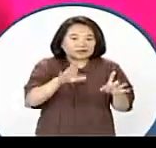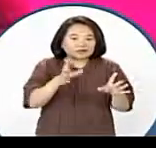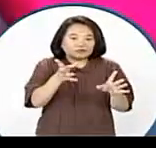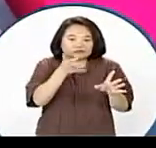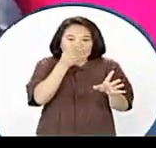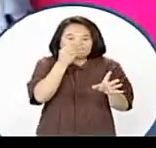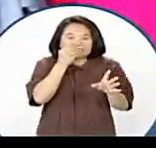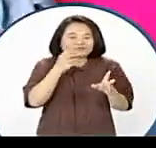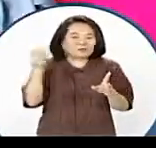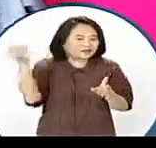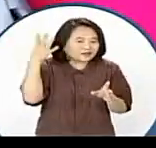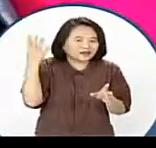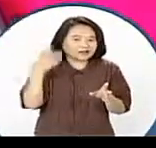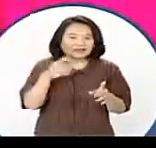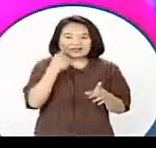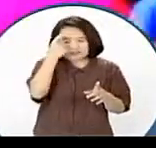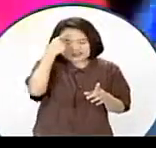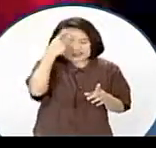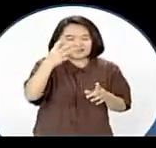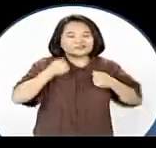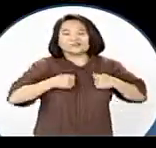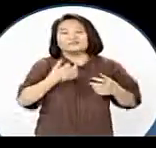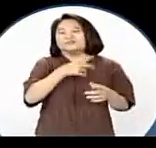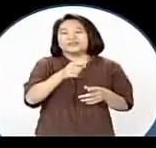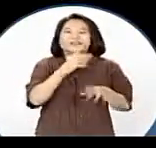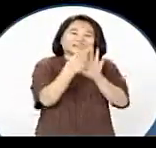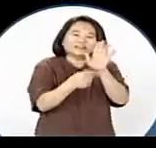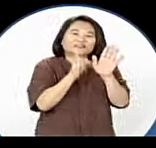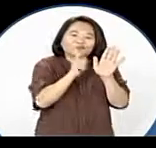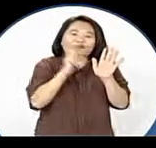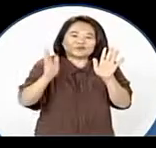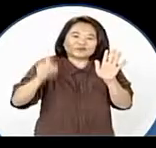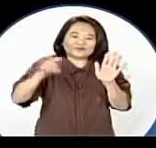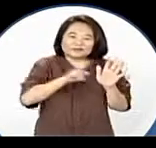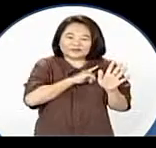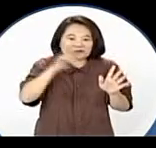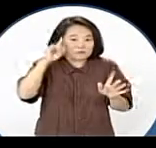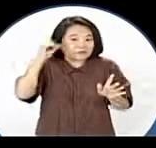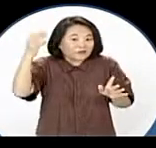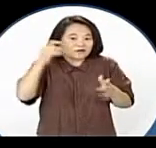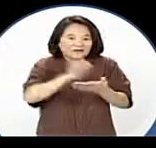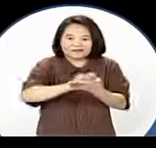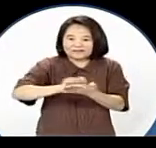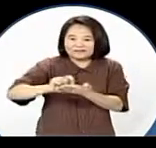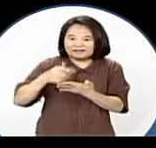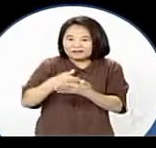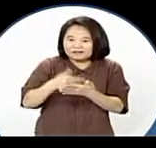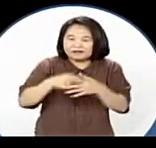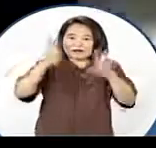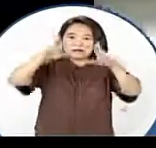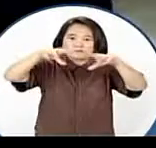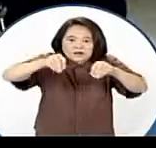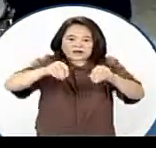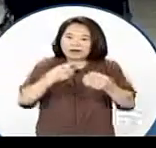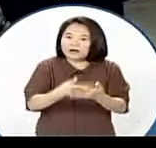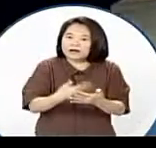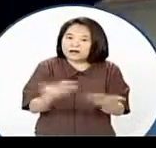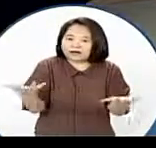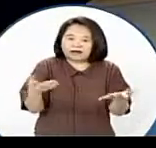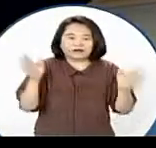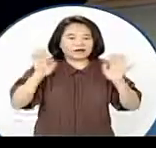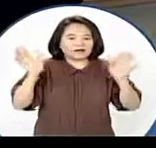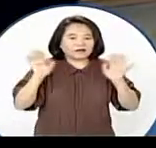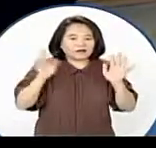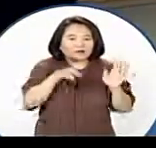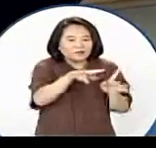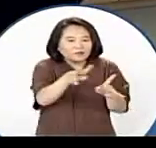三天不洗澡。 归出前，爹做工业发通演艺，用自家创作的土法术，天天的运用角色，去到回顾天气，